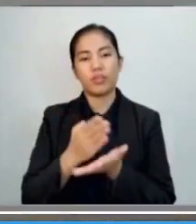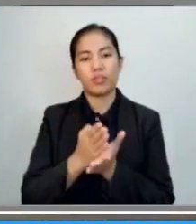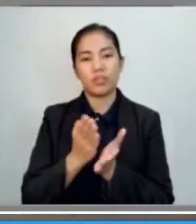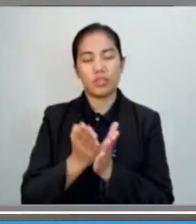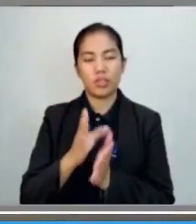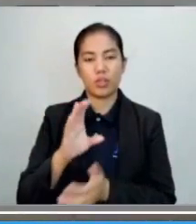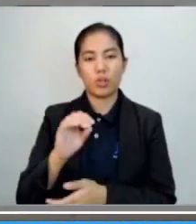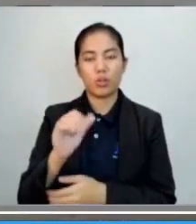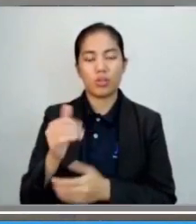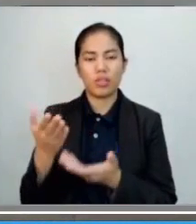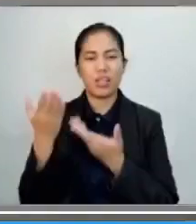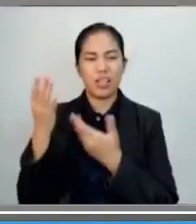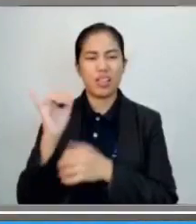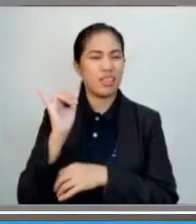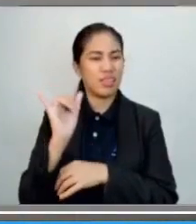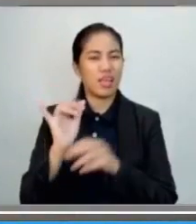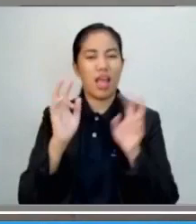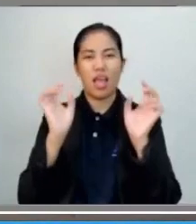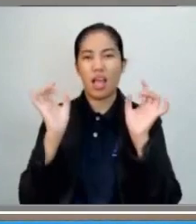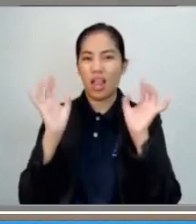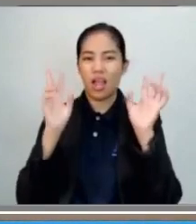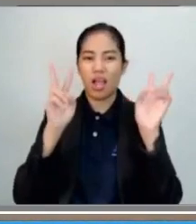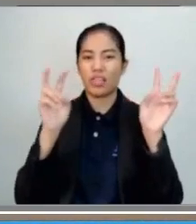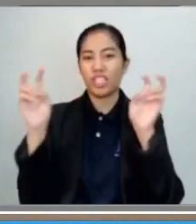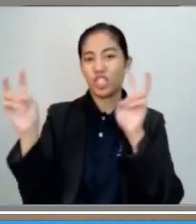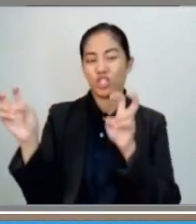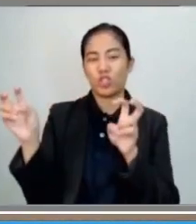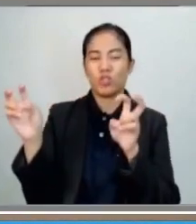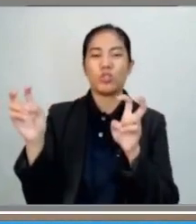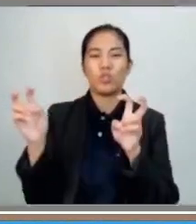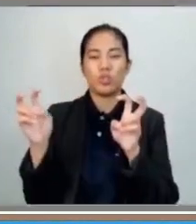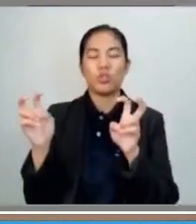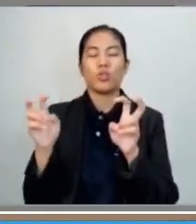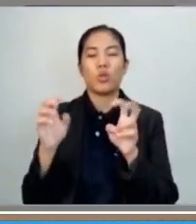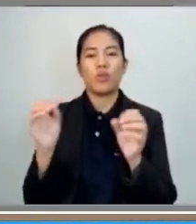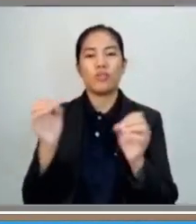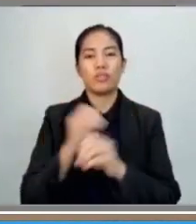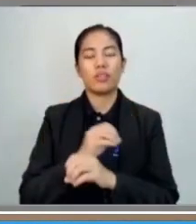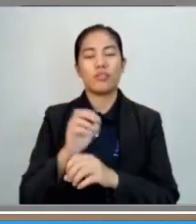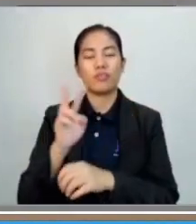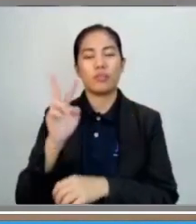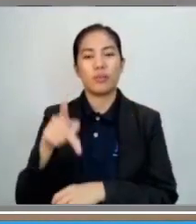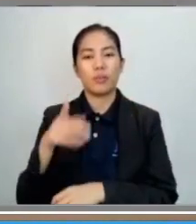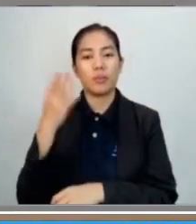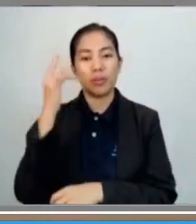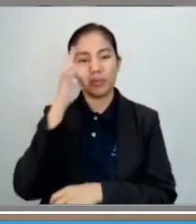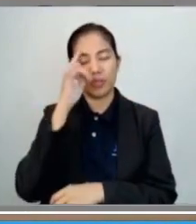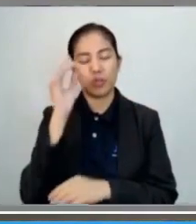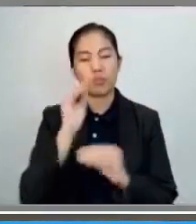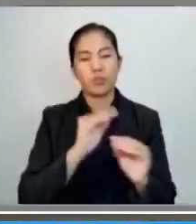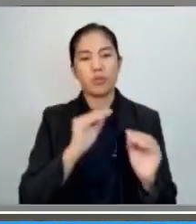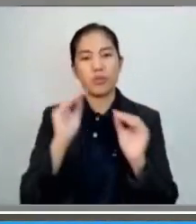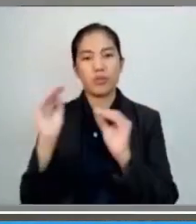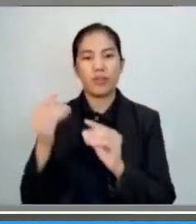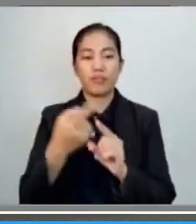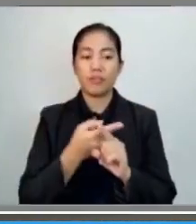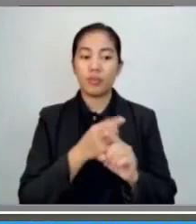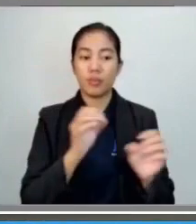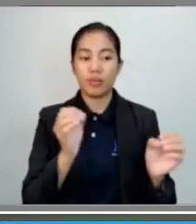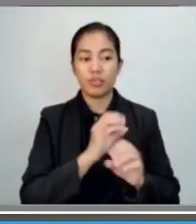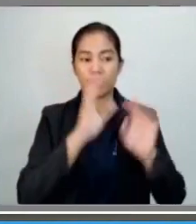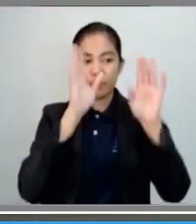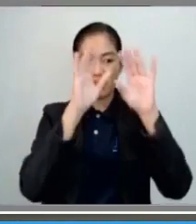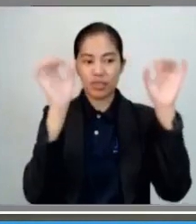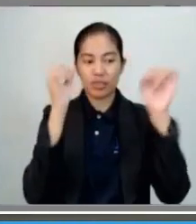nasabing confidential funds ng OVP dahil inilipat yan mula sa contingent fund ng Office of the President noong